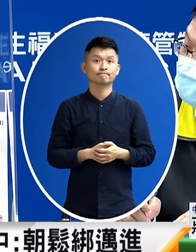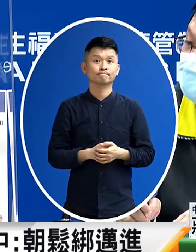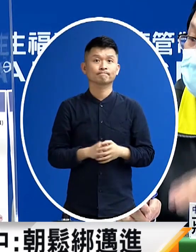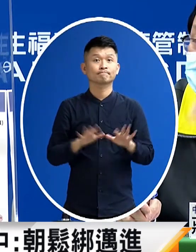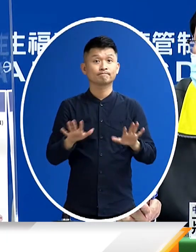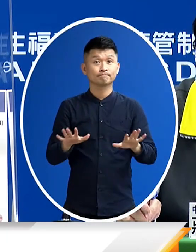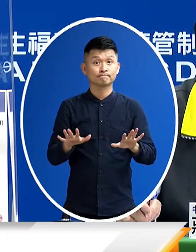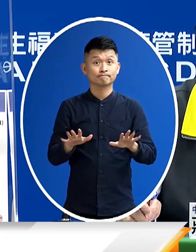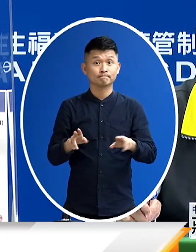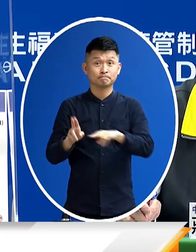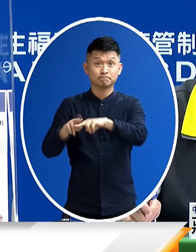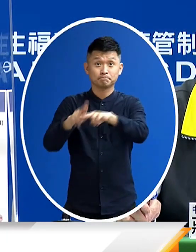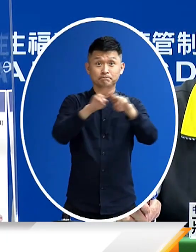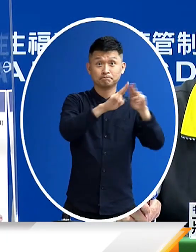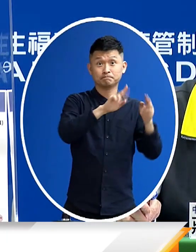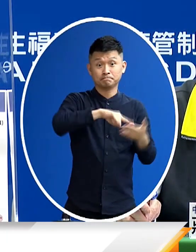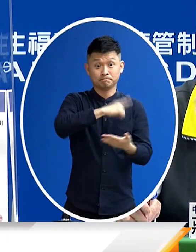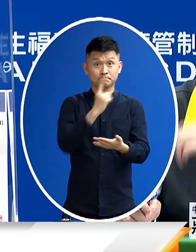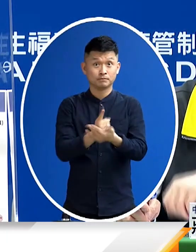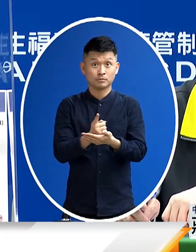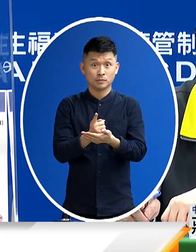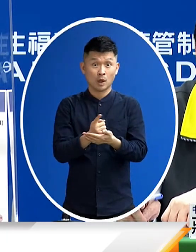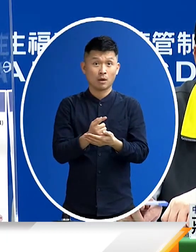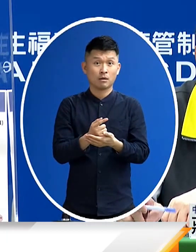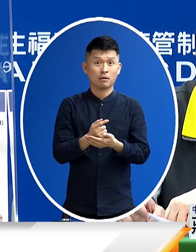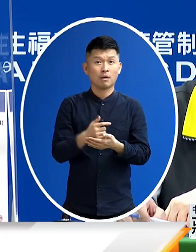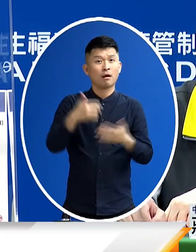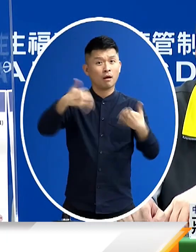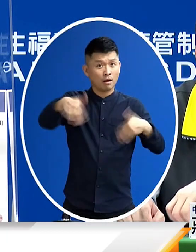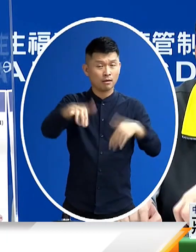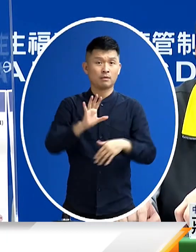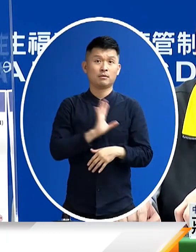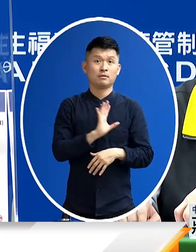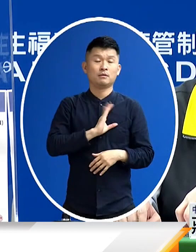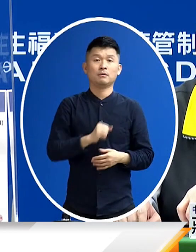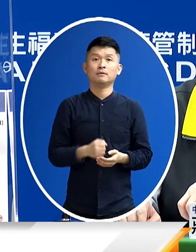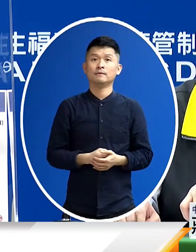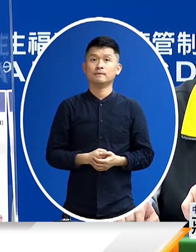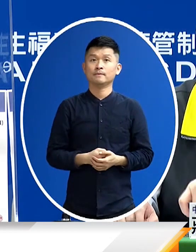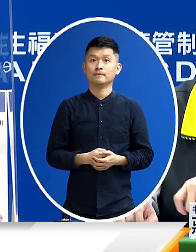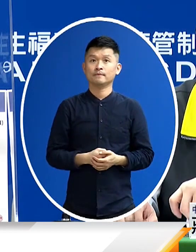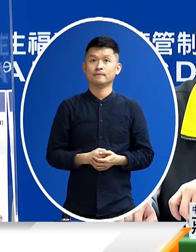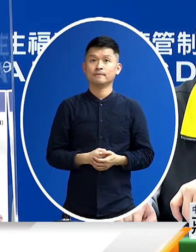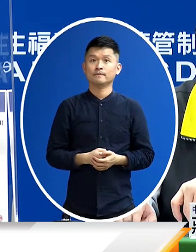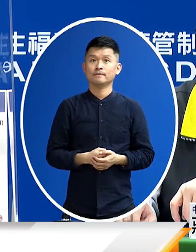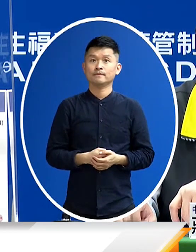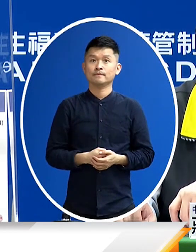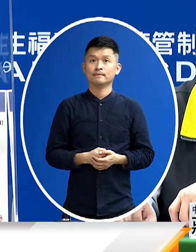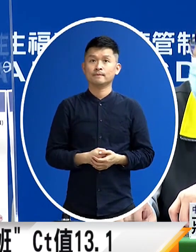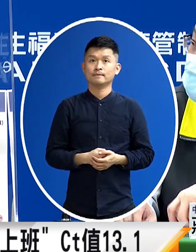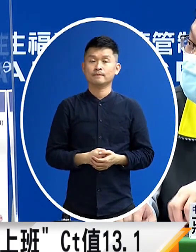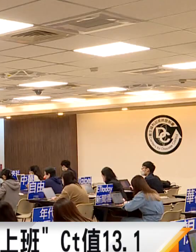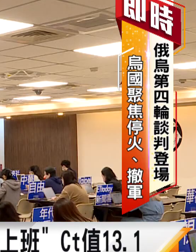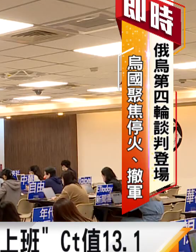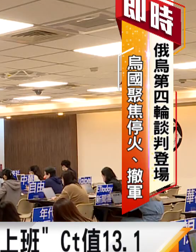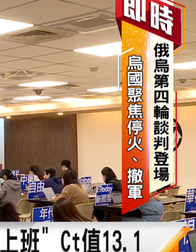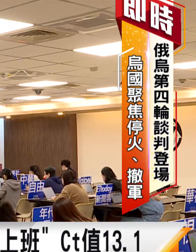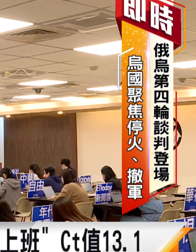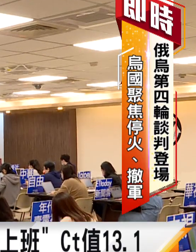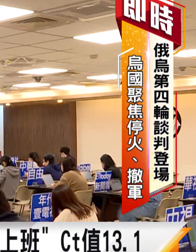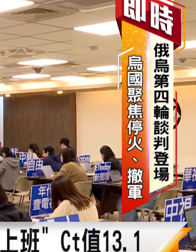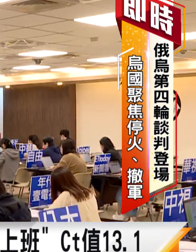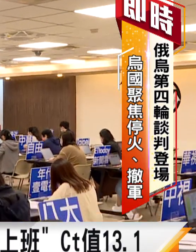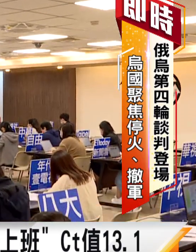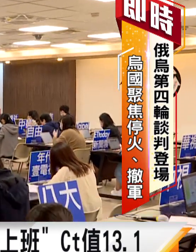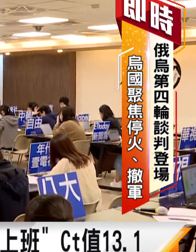现在要谈全面解封，当然是言之过早。我方向是往松的地方走。 全面解封还早，防疫政